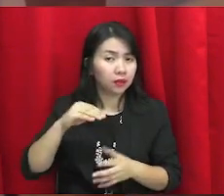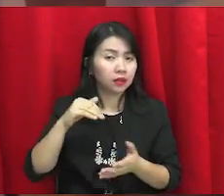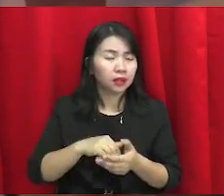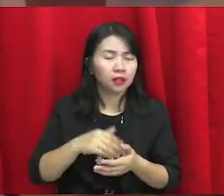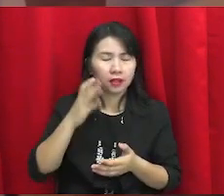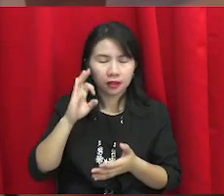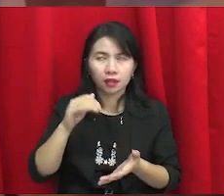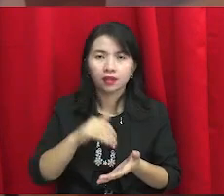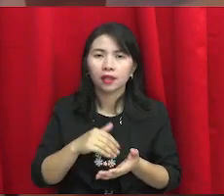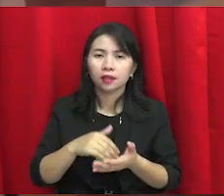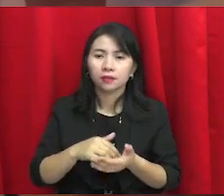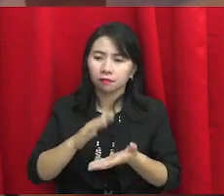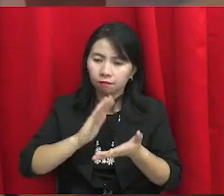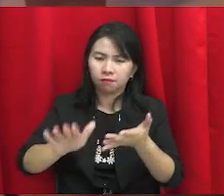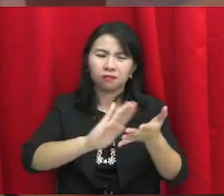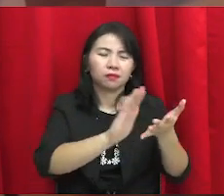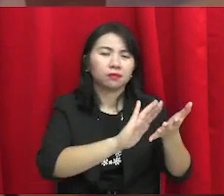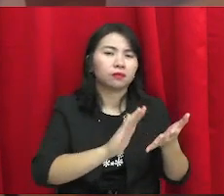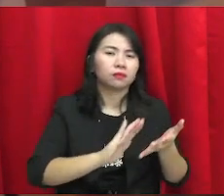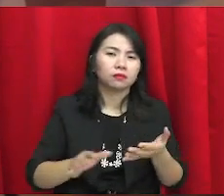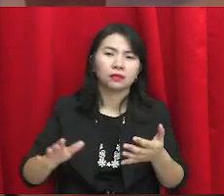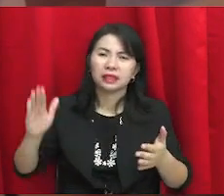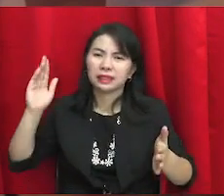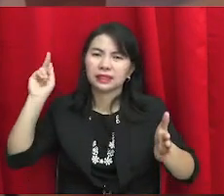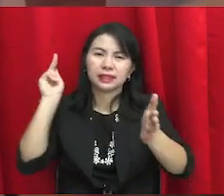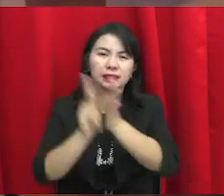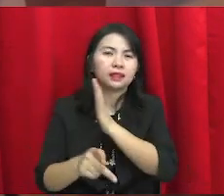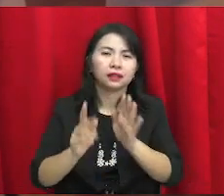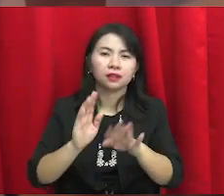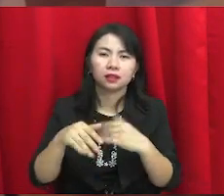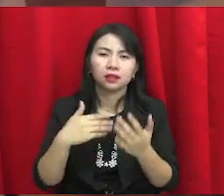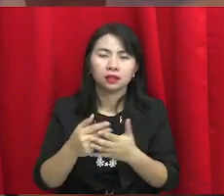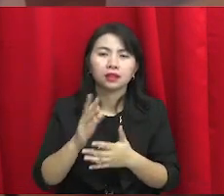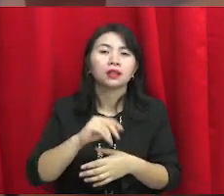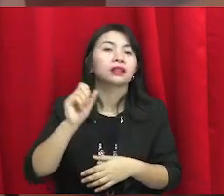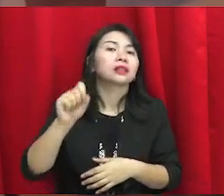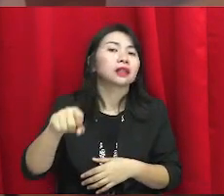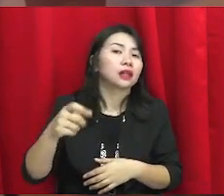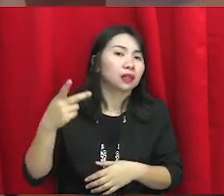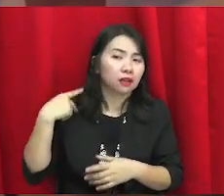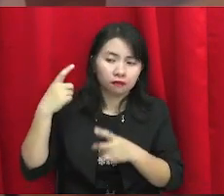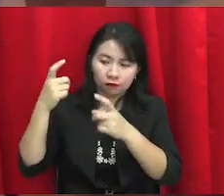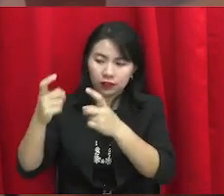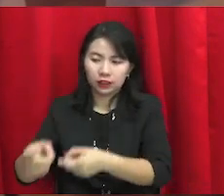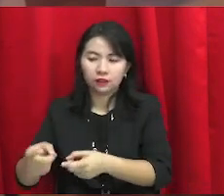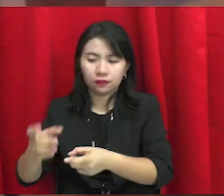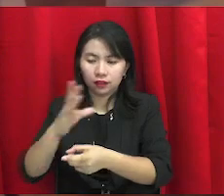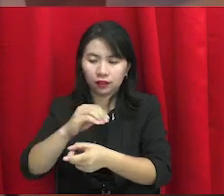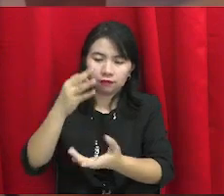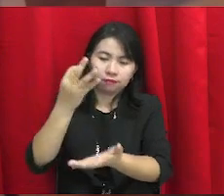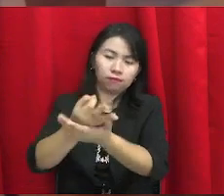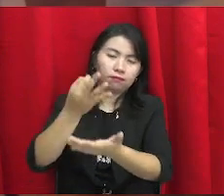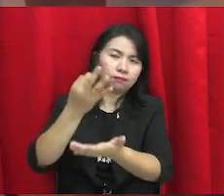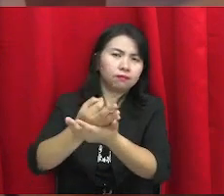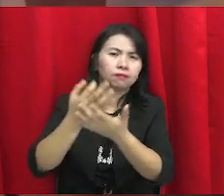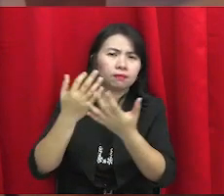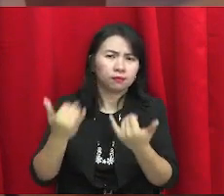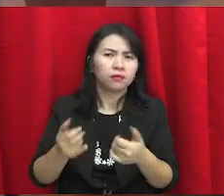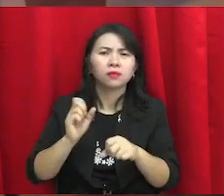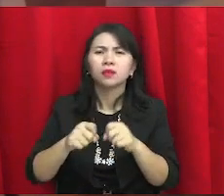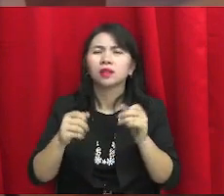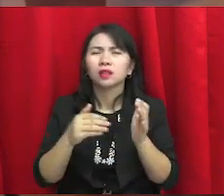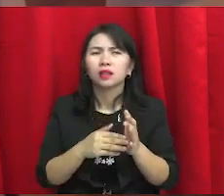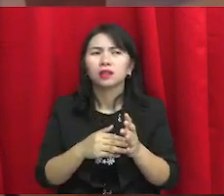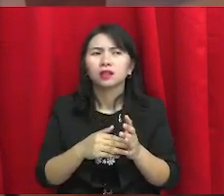niya yung, kasi may perang involved eh, may gift. Okay? So,